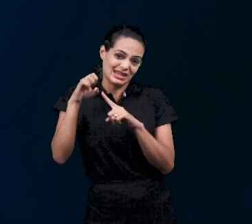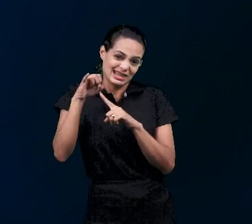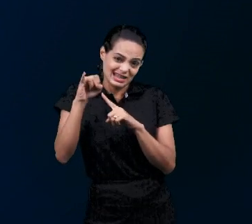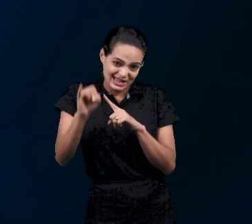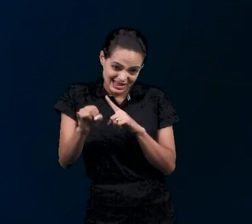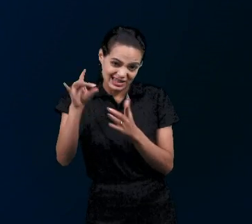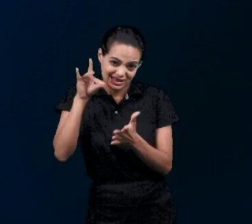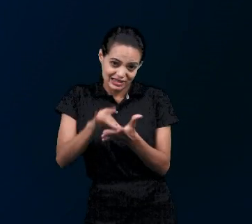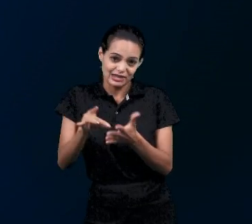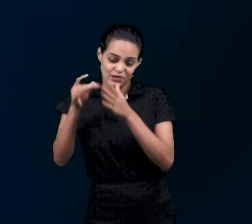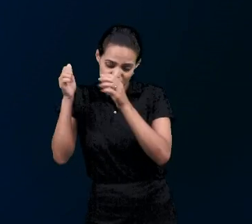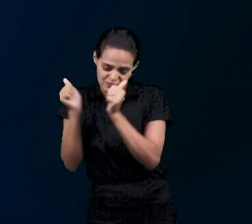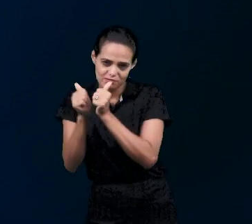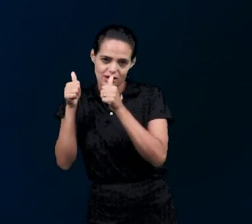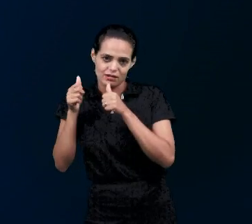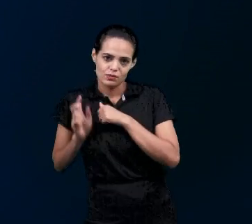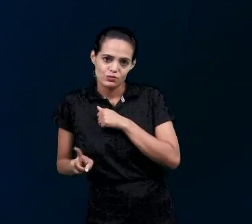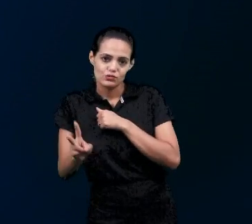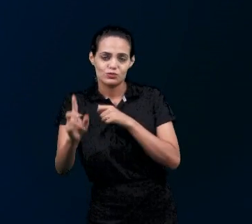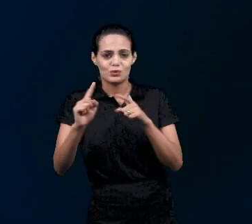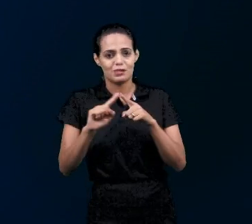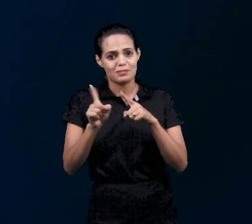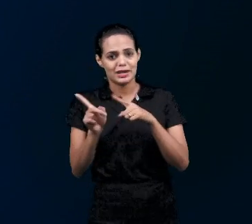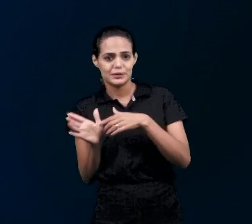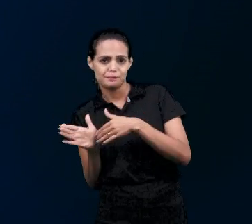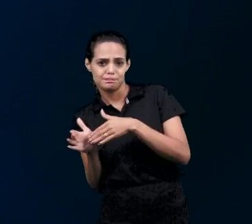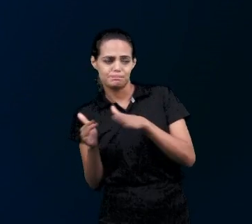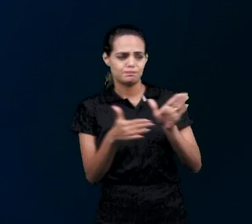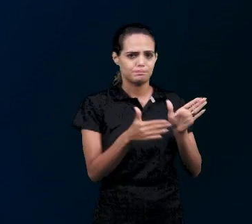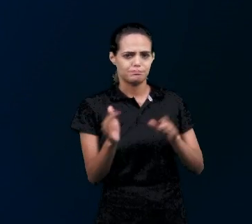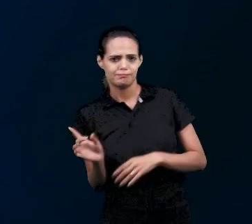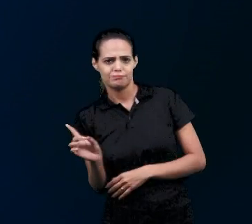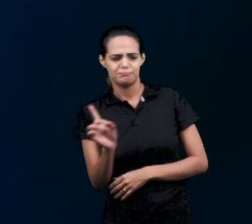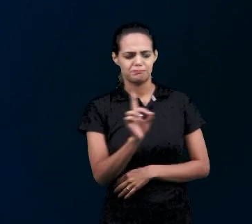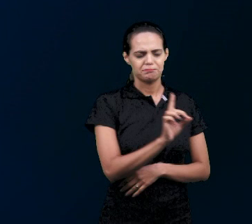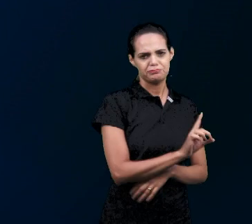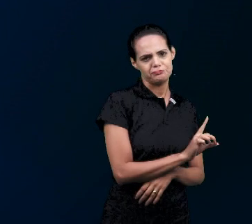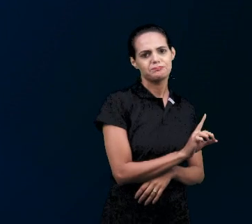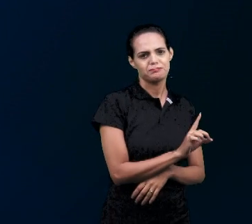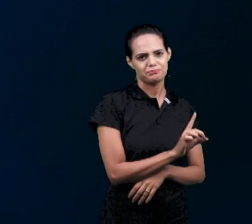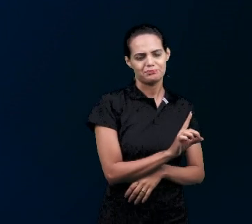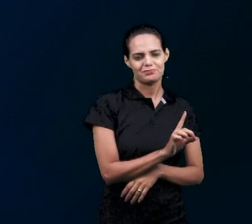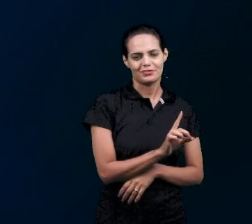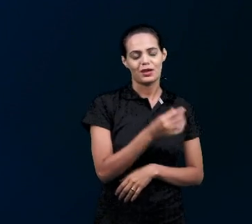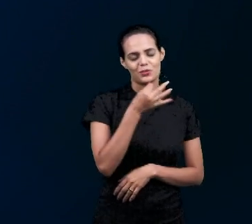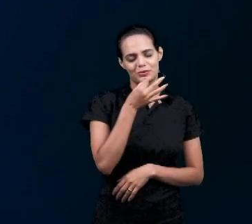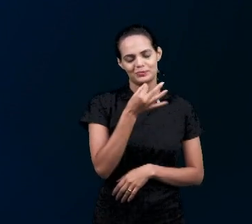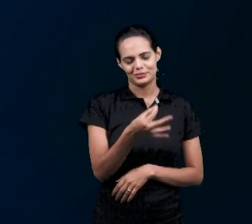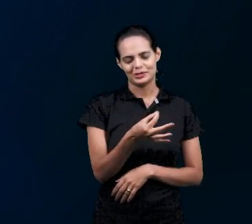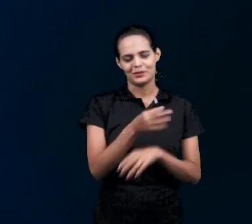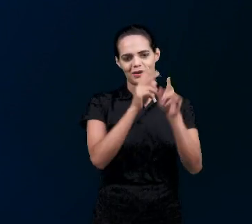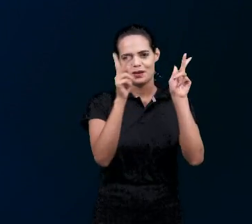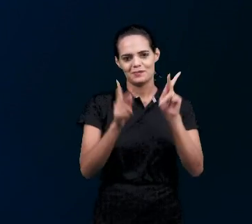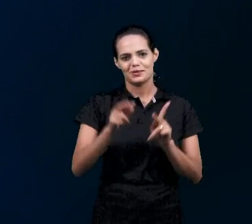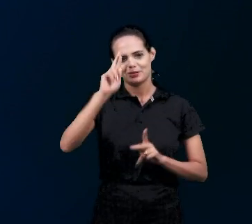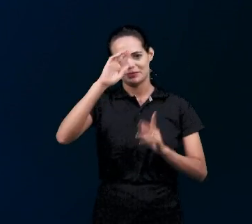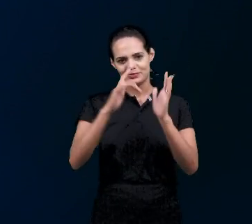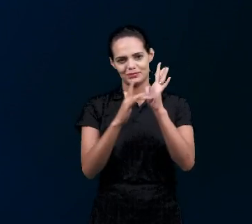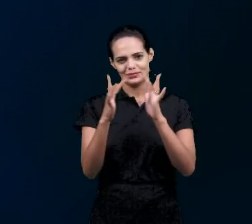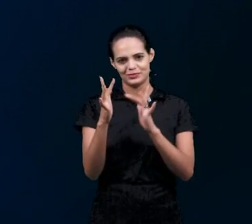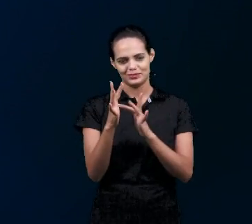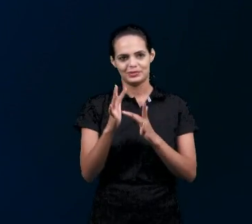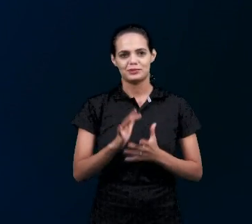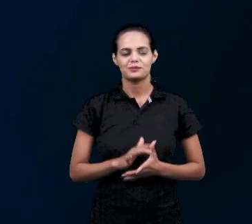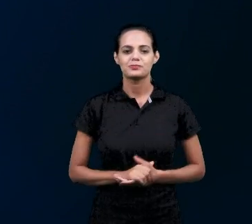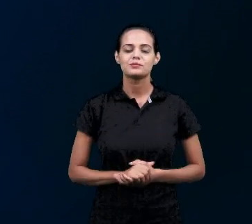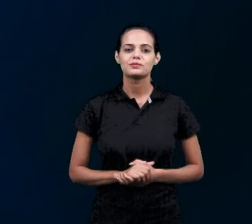resteraient avec nous. Mais cela, c'est pas ce qui se manifeste, qui ne sont pas tous qui sont de nous. La paix du Seigneur Jésus. En réponse à